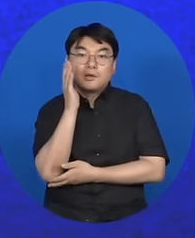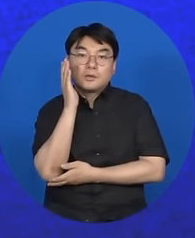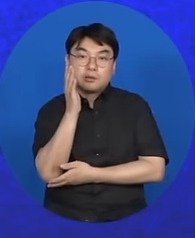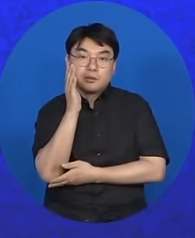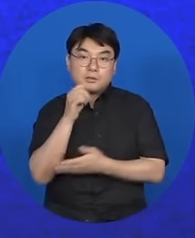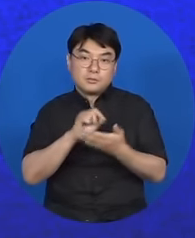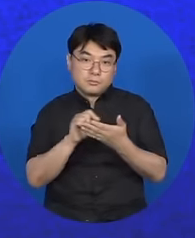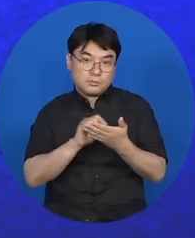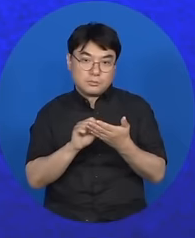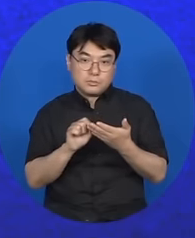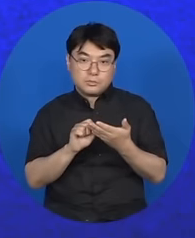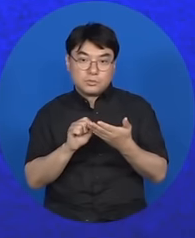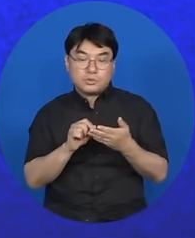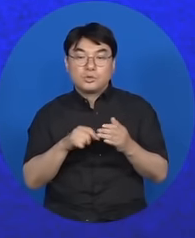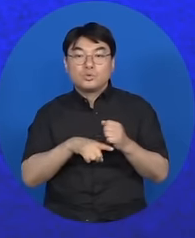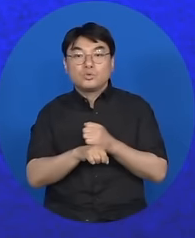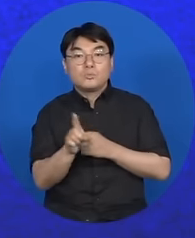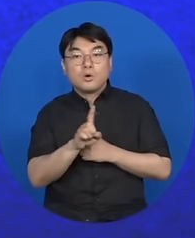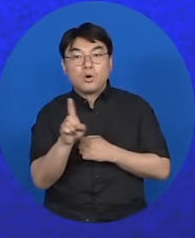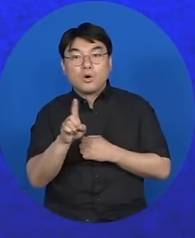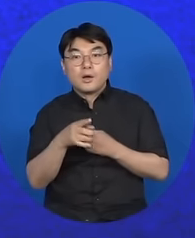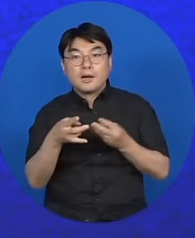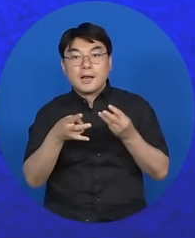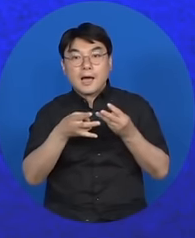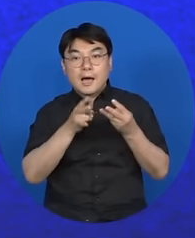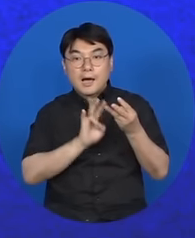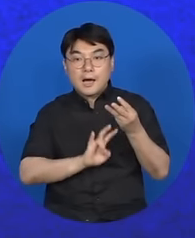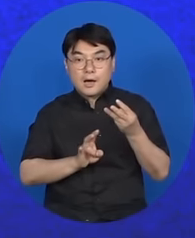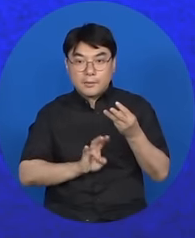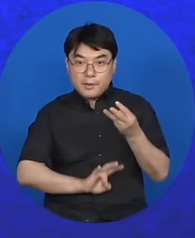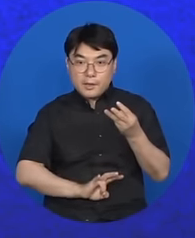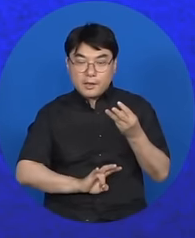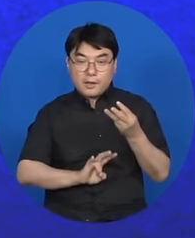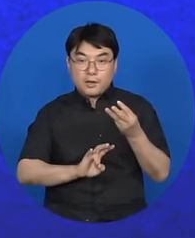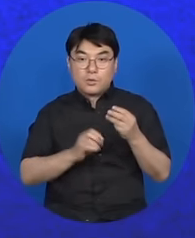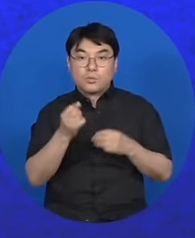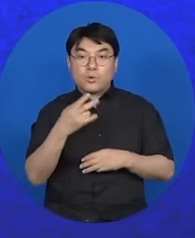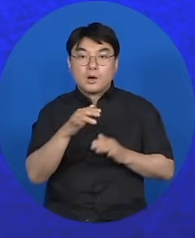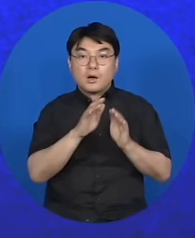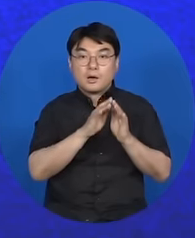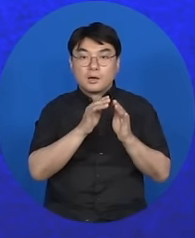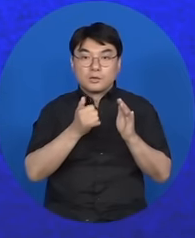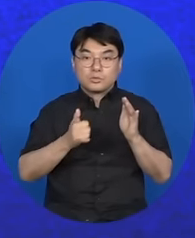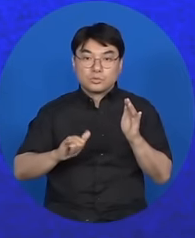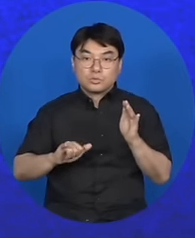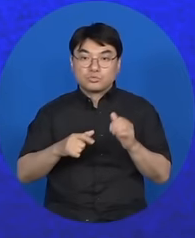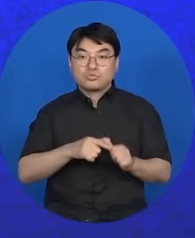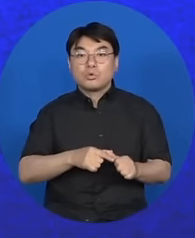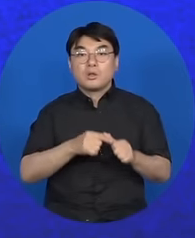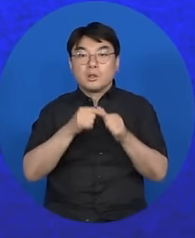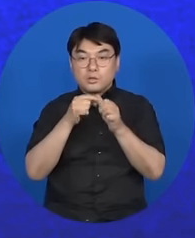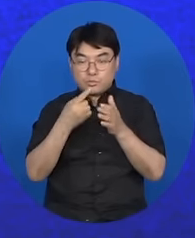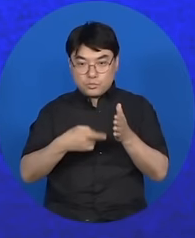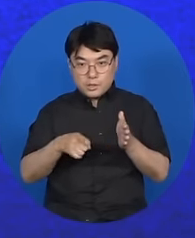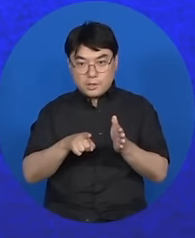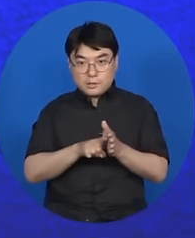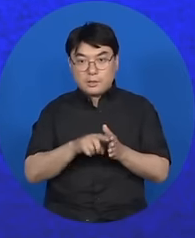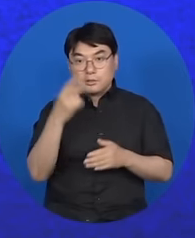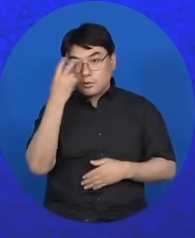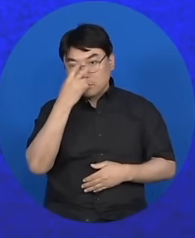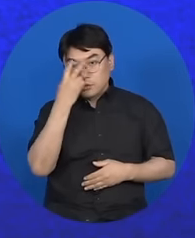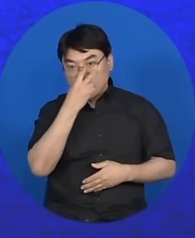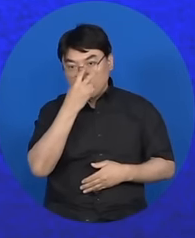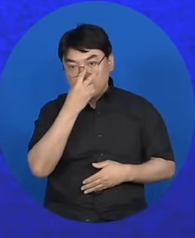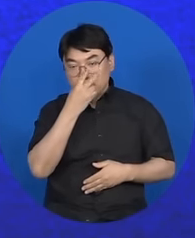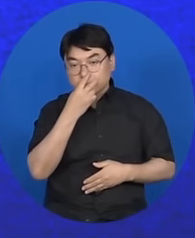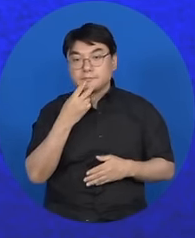하나님은 그 라합의 가족을 구원하기 위해 정탐을 시킨 거예요.